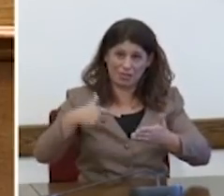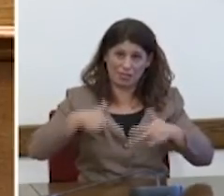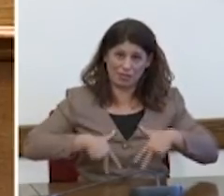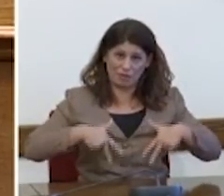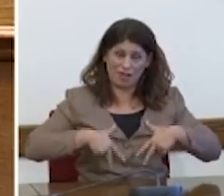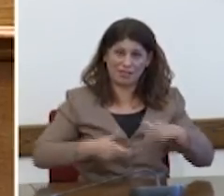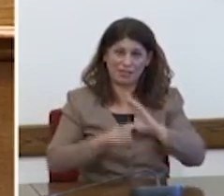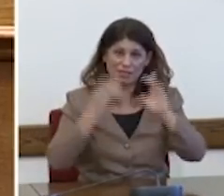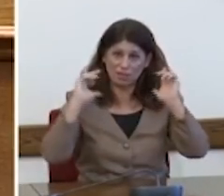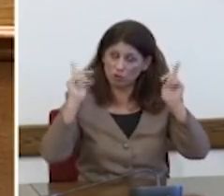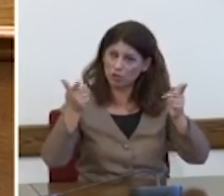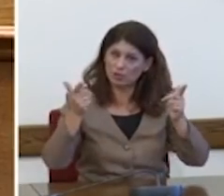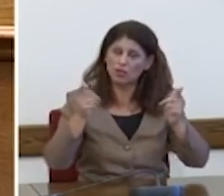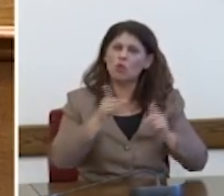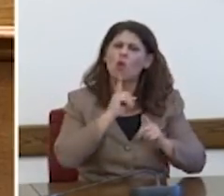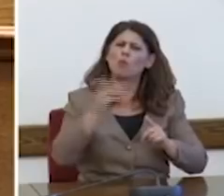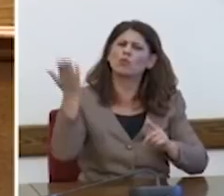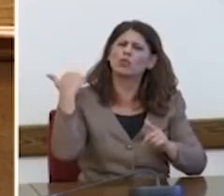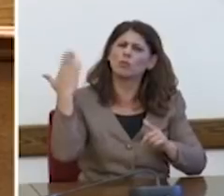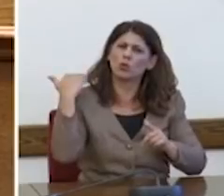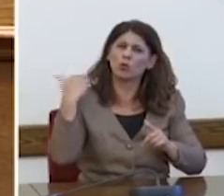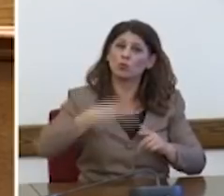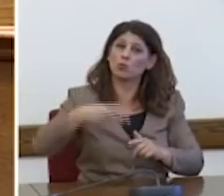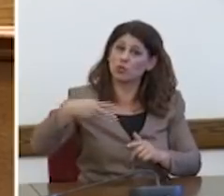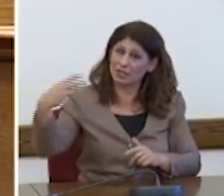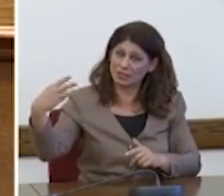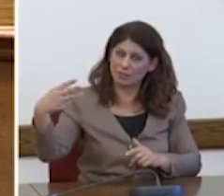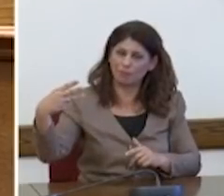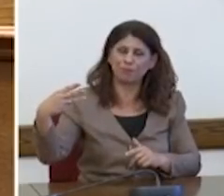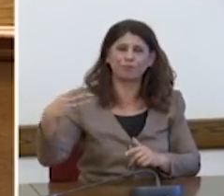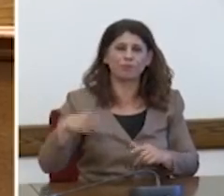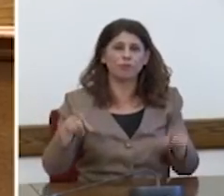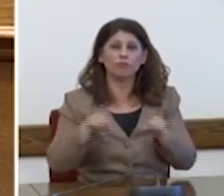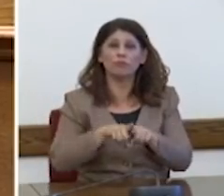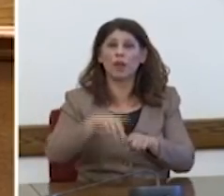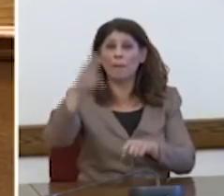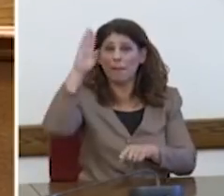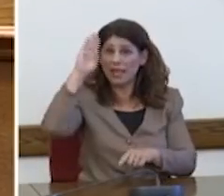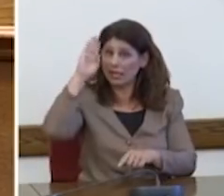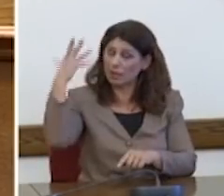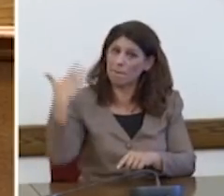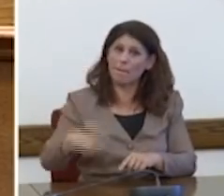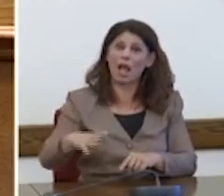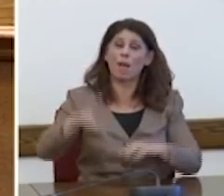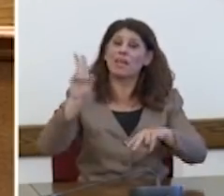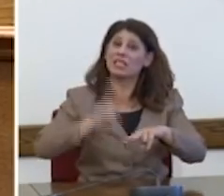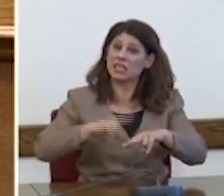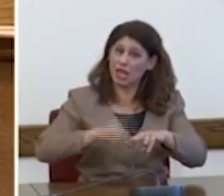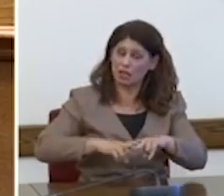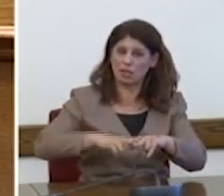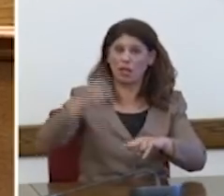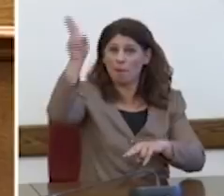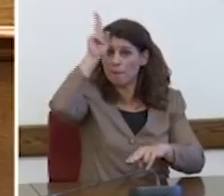Νέας Δημοκρατίας, όπως και η προηγούμενη του ΣΥΡΙΖΑ, με τις Ηνωμένες Πολιτείες, με το Ισραήλ, με τα Ηνωμένα